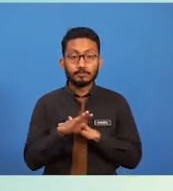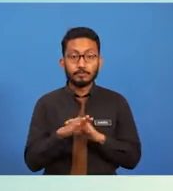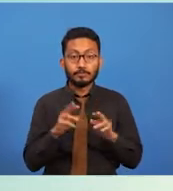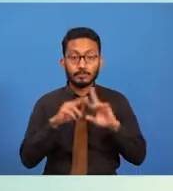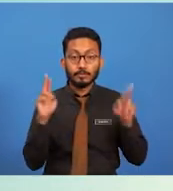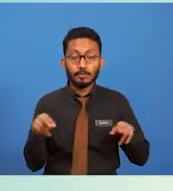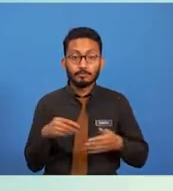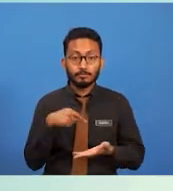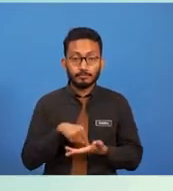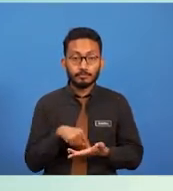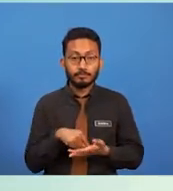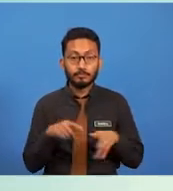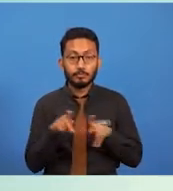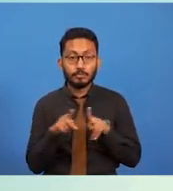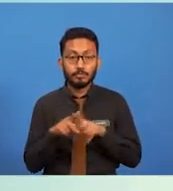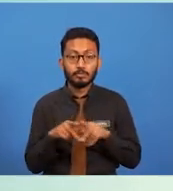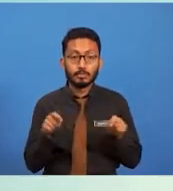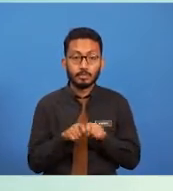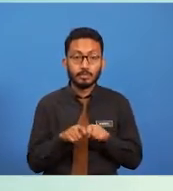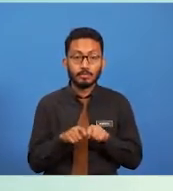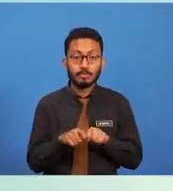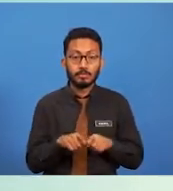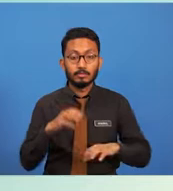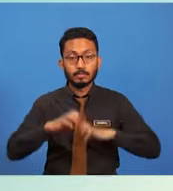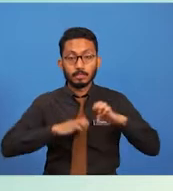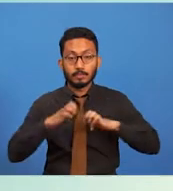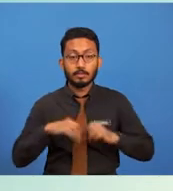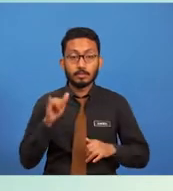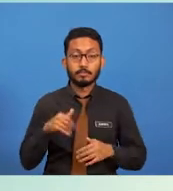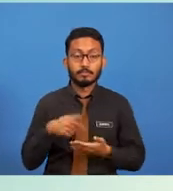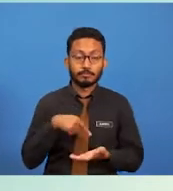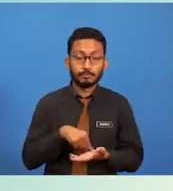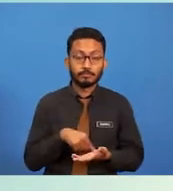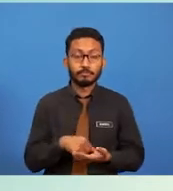Ya, sama seperti eksperimen sebelum ini.